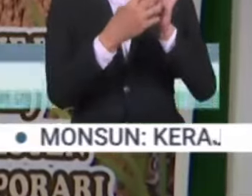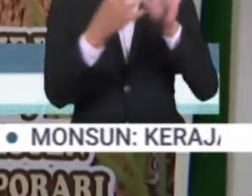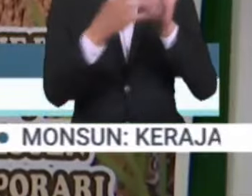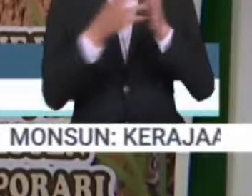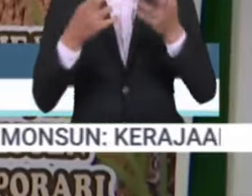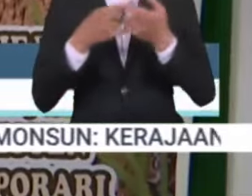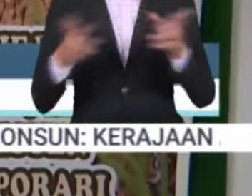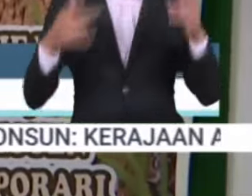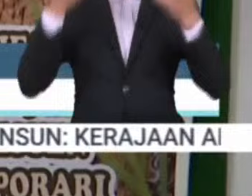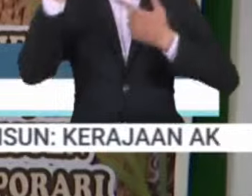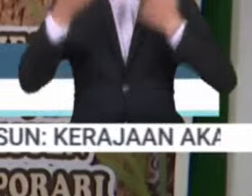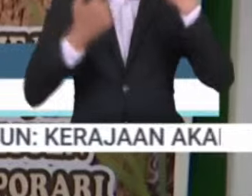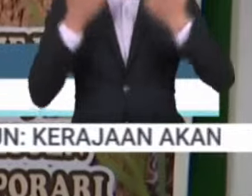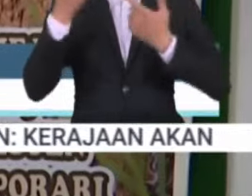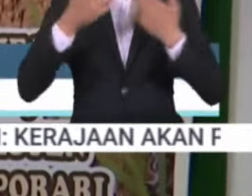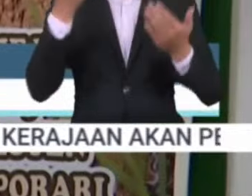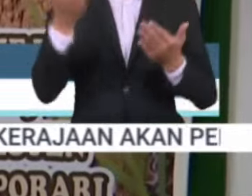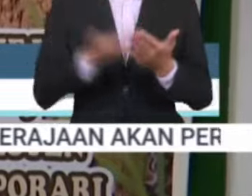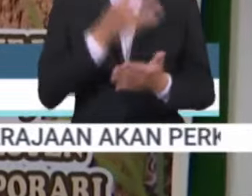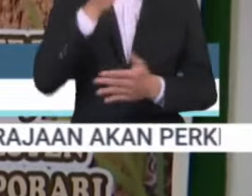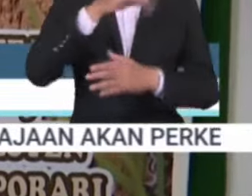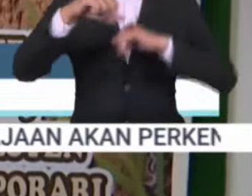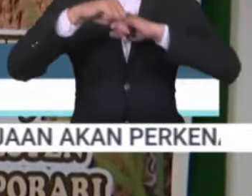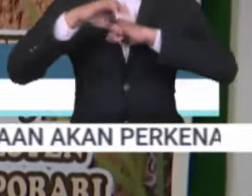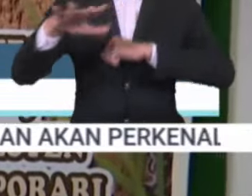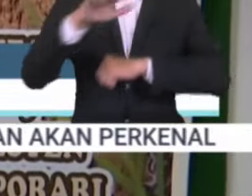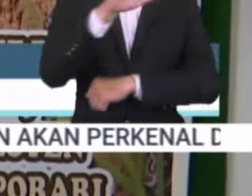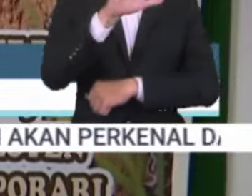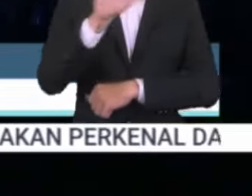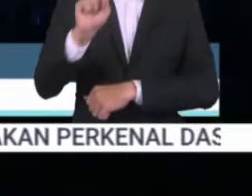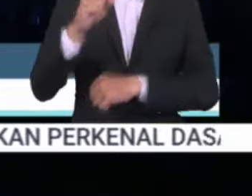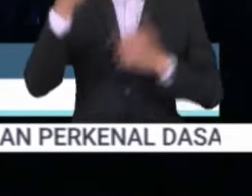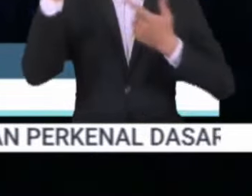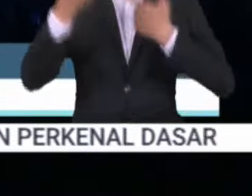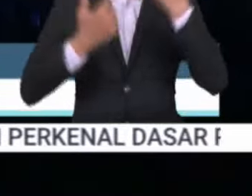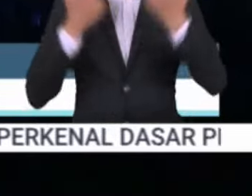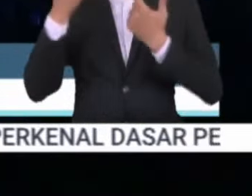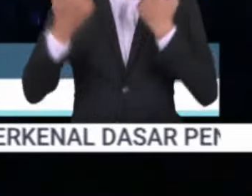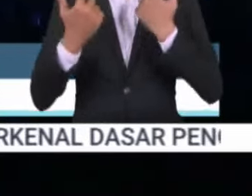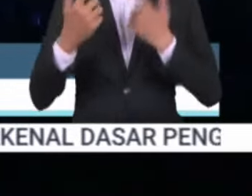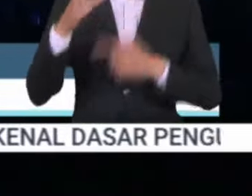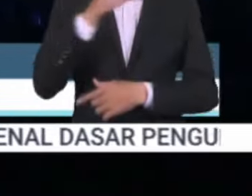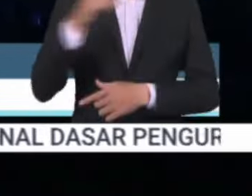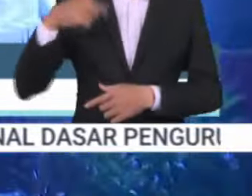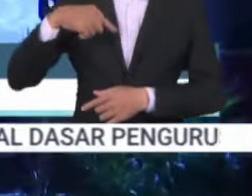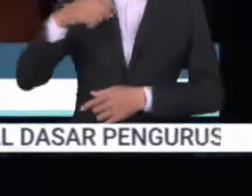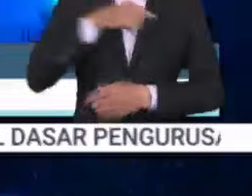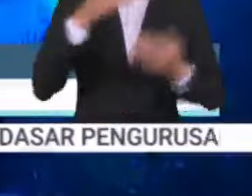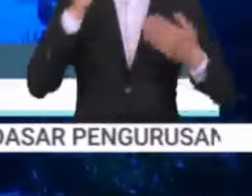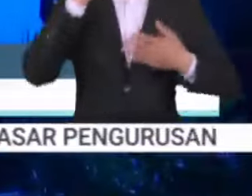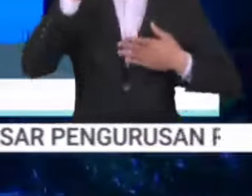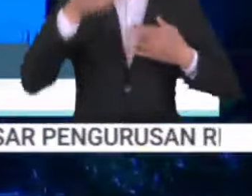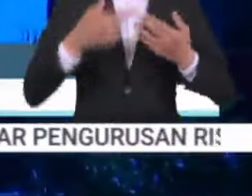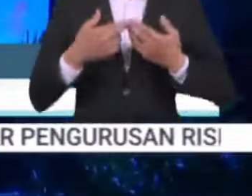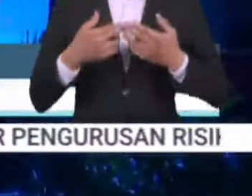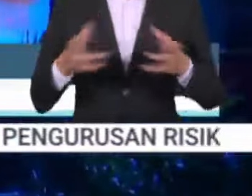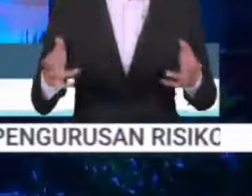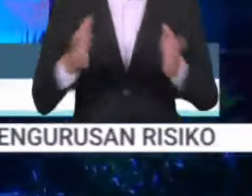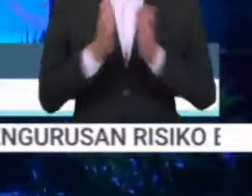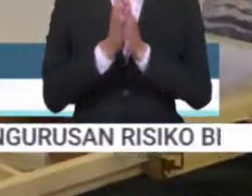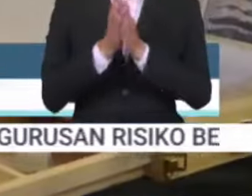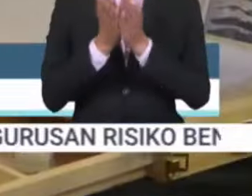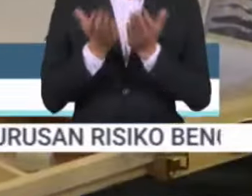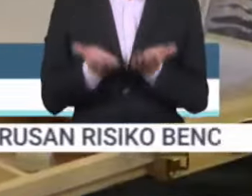pelancongan Labuan yang baharu dan juga kempen 5S Labuan. Selain daripada itu, kita juga melancarkan sebuah